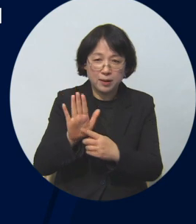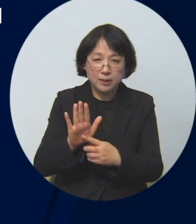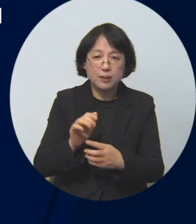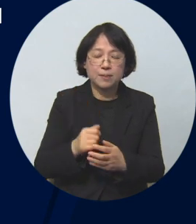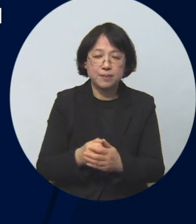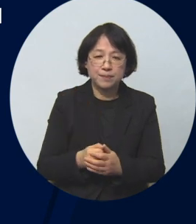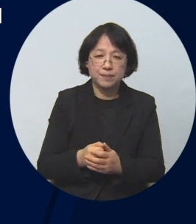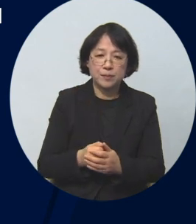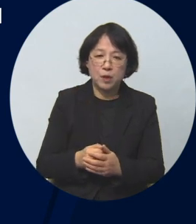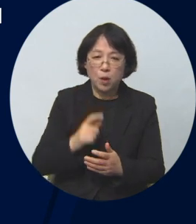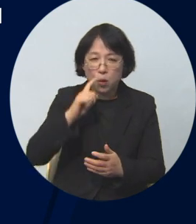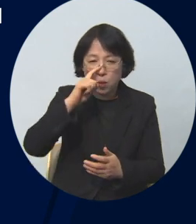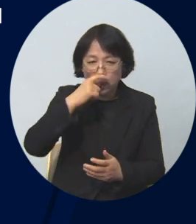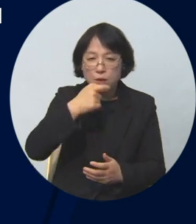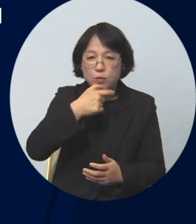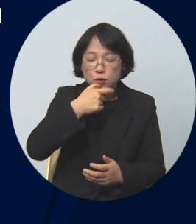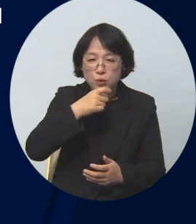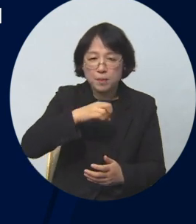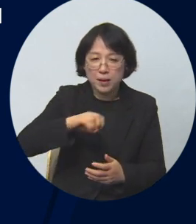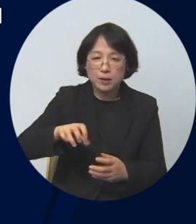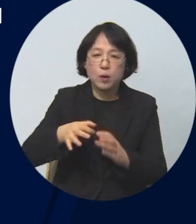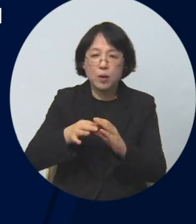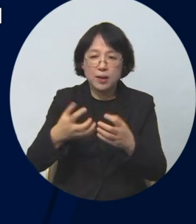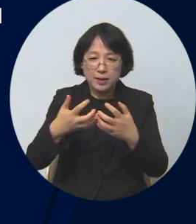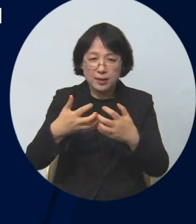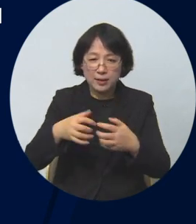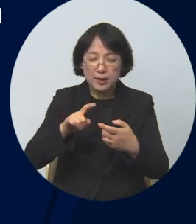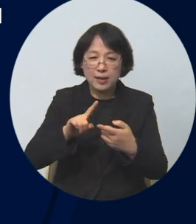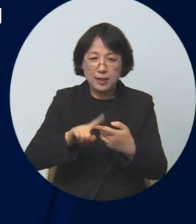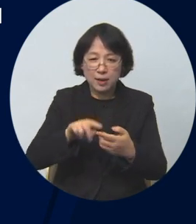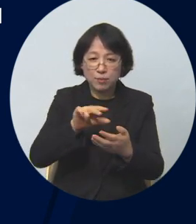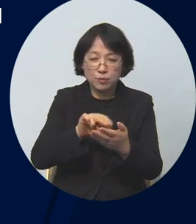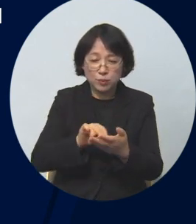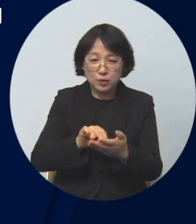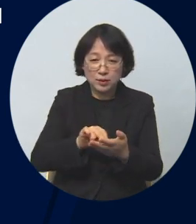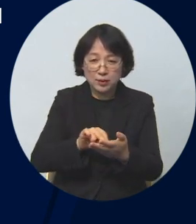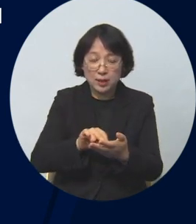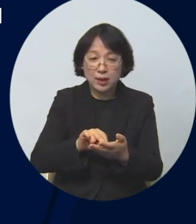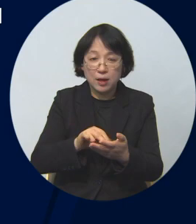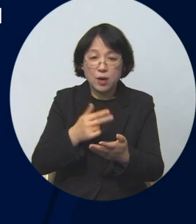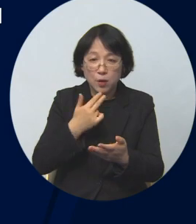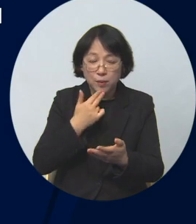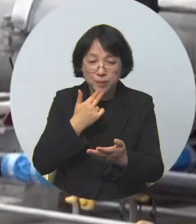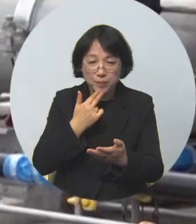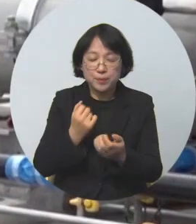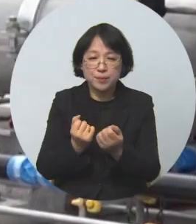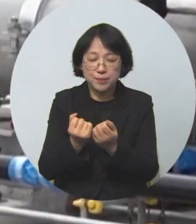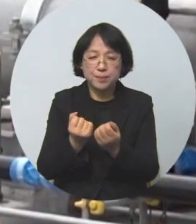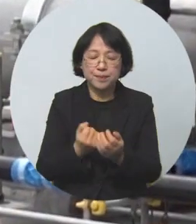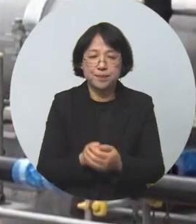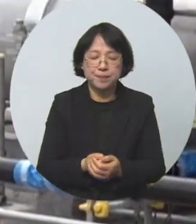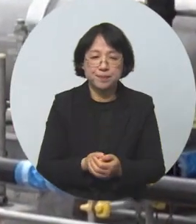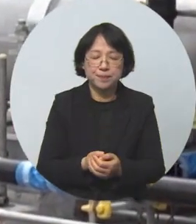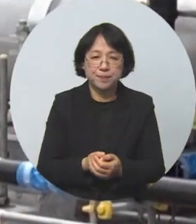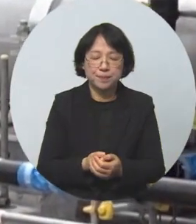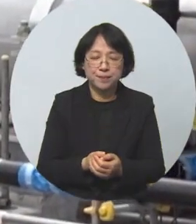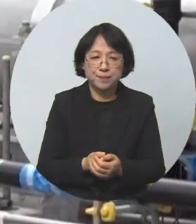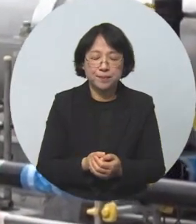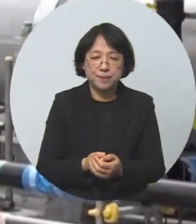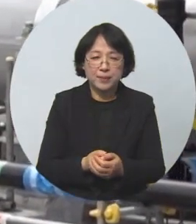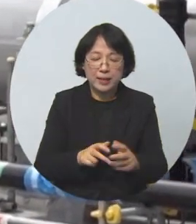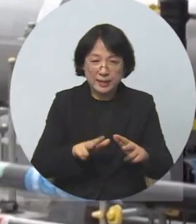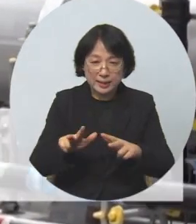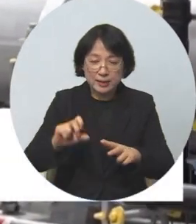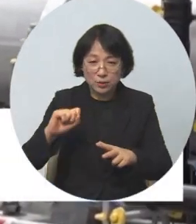제거설비 등 오염수 관 설에 대한 이상도 확인되지 않다고 설명했습니다 도쿄 전력은